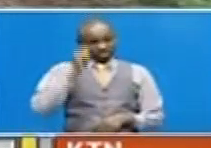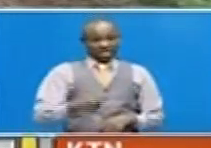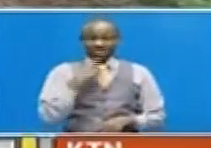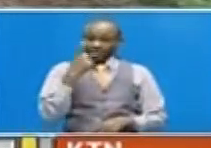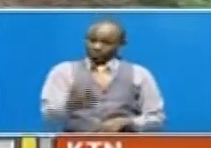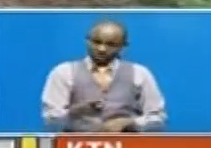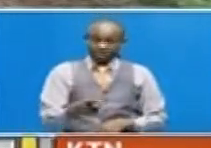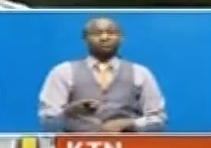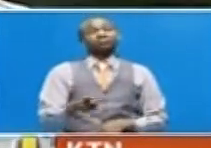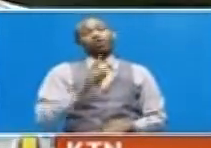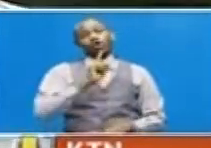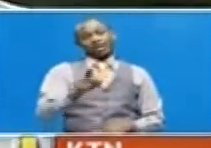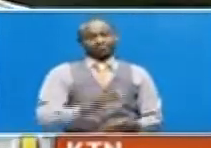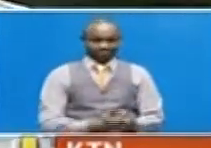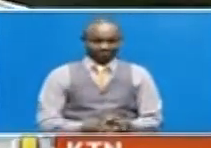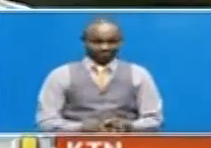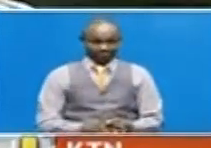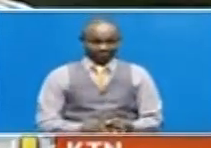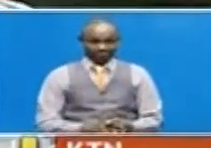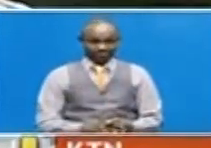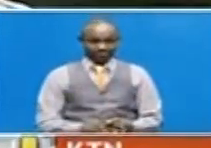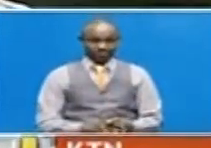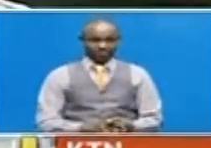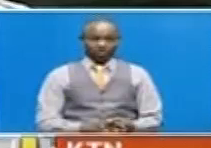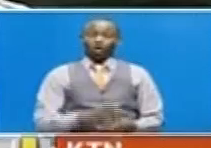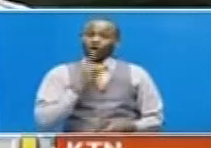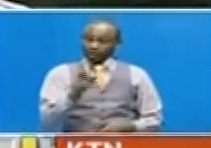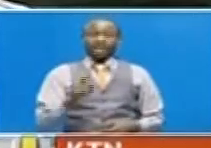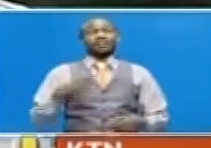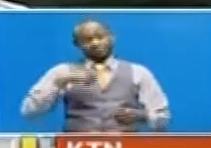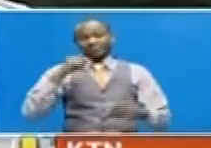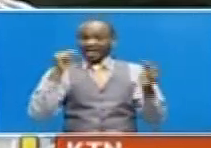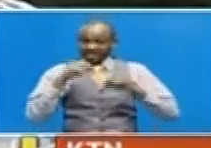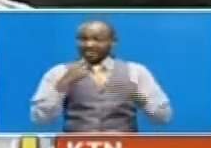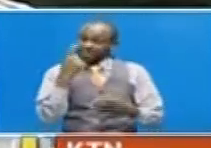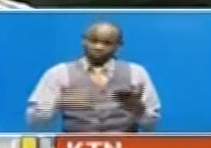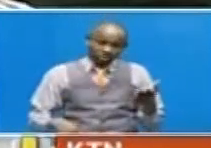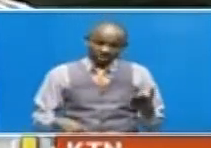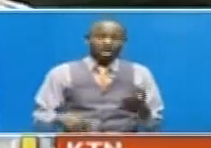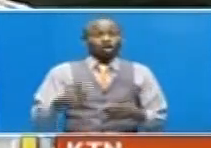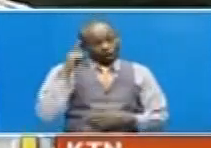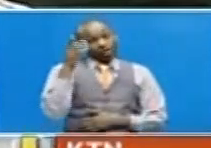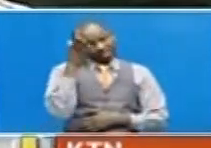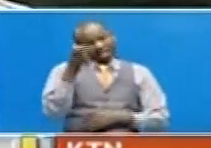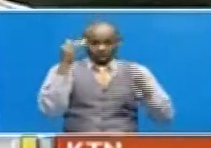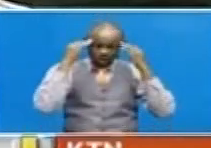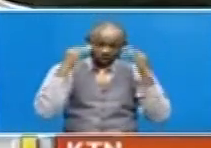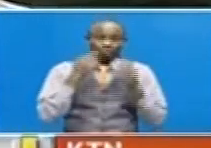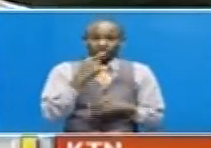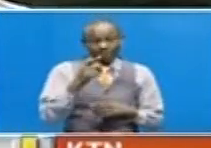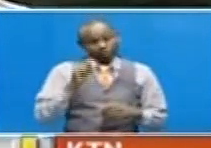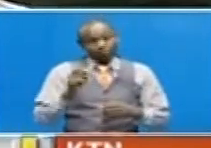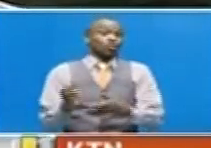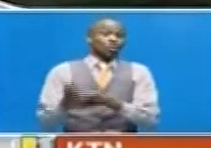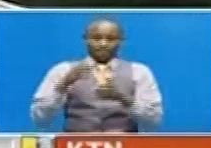kutoa agizo la mahakama. Sharia ikatoka kweli, wakakubaliana wakasema, ah, sharia iko kodini ya kusema